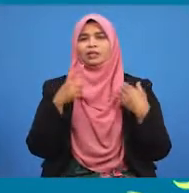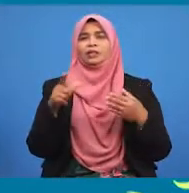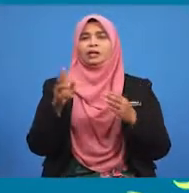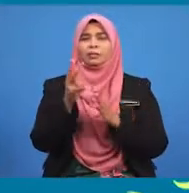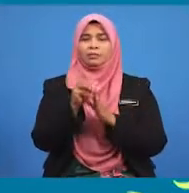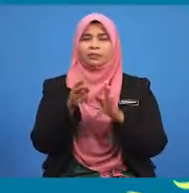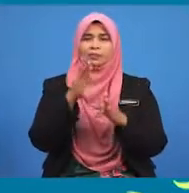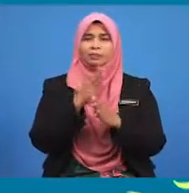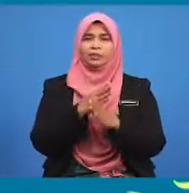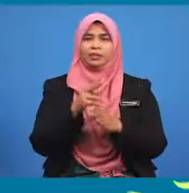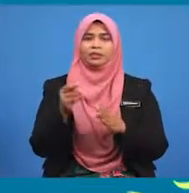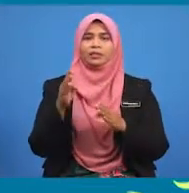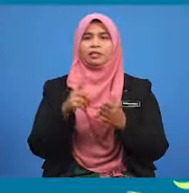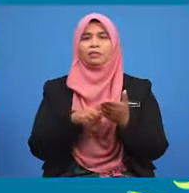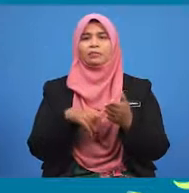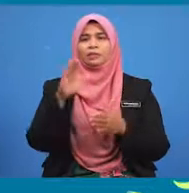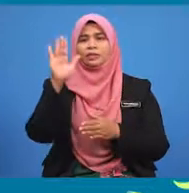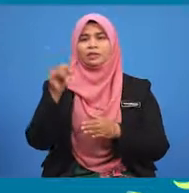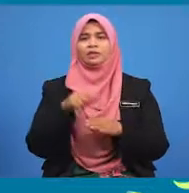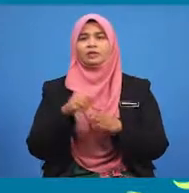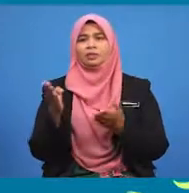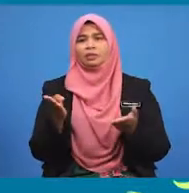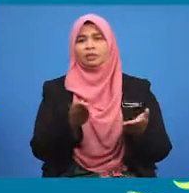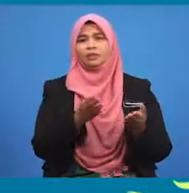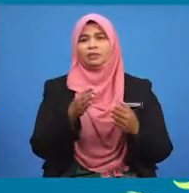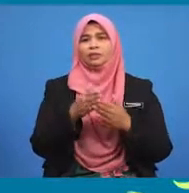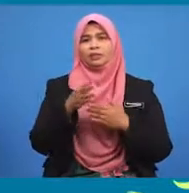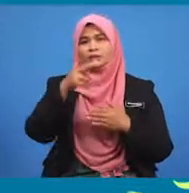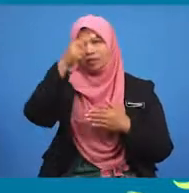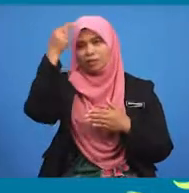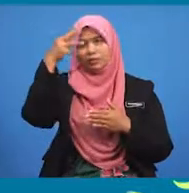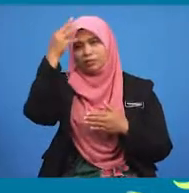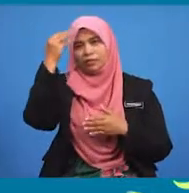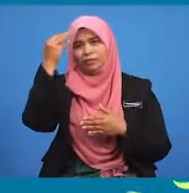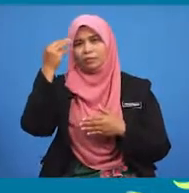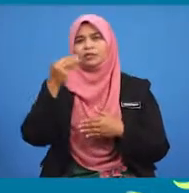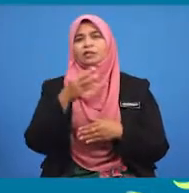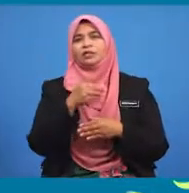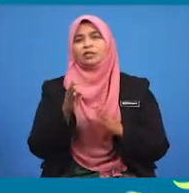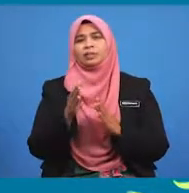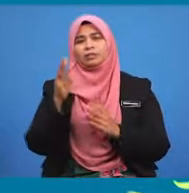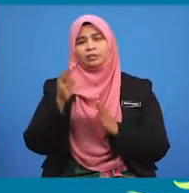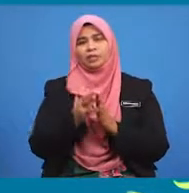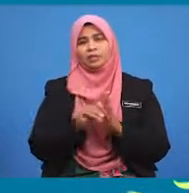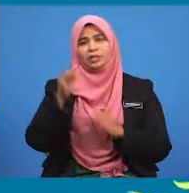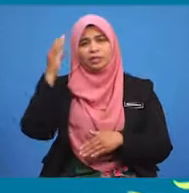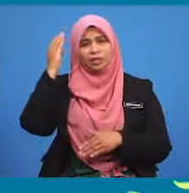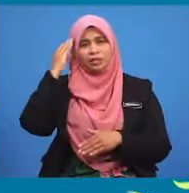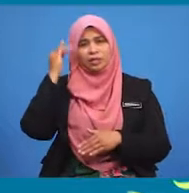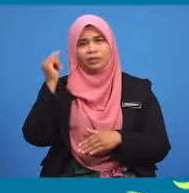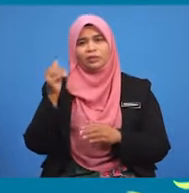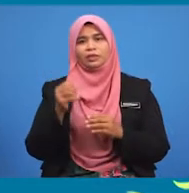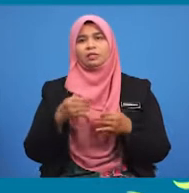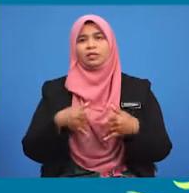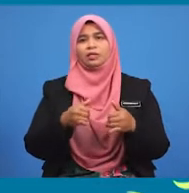dibawa oleh Nabi Muhammad sallallahu alaihi wasallam dan mengetahui melalui agama dengan terang dan jelas.